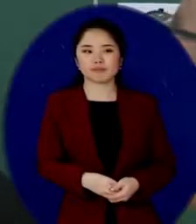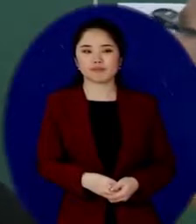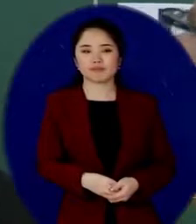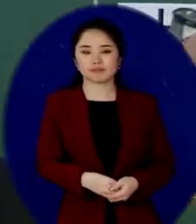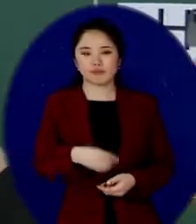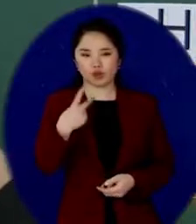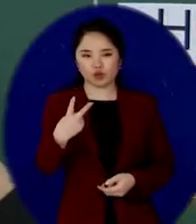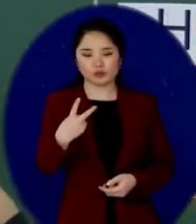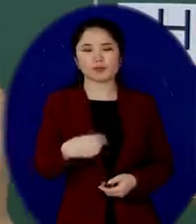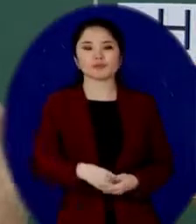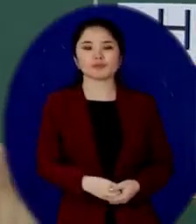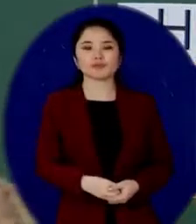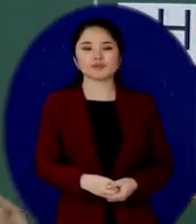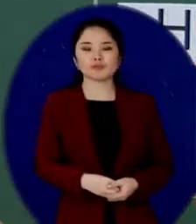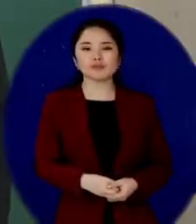2